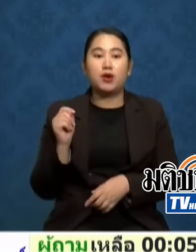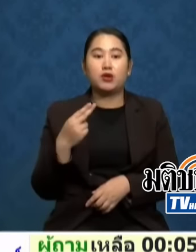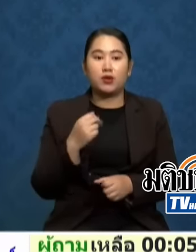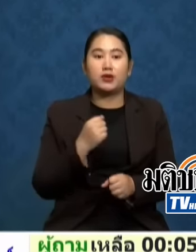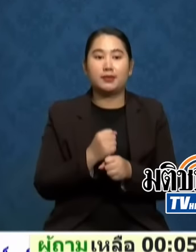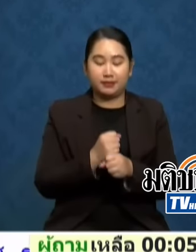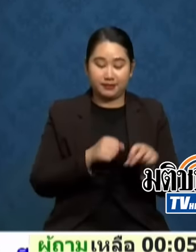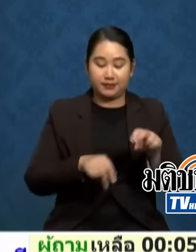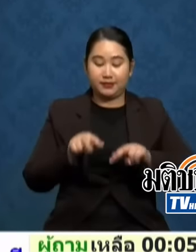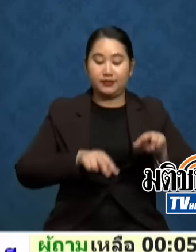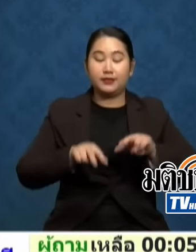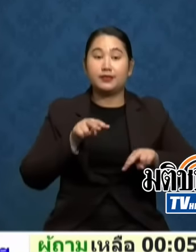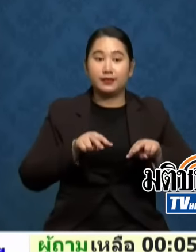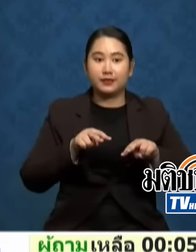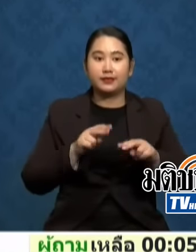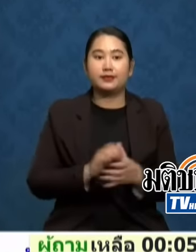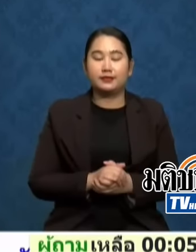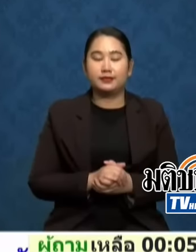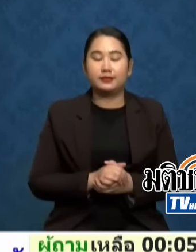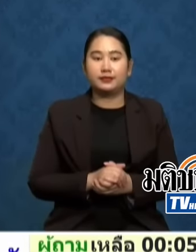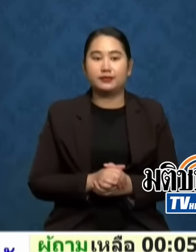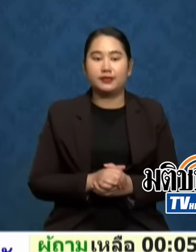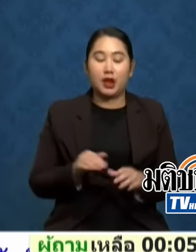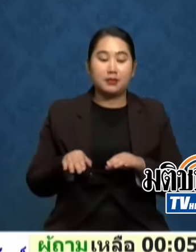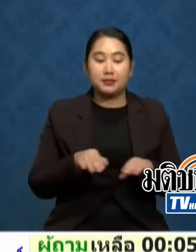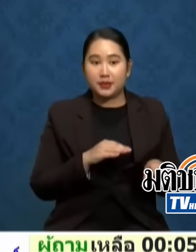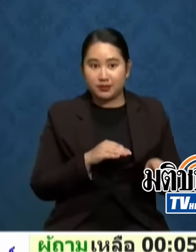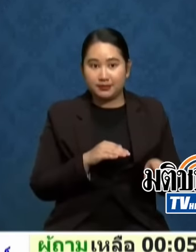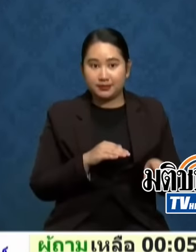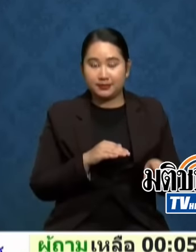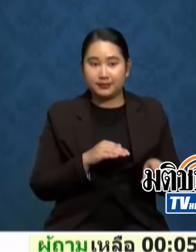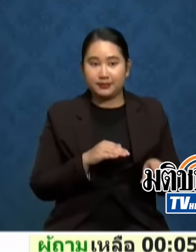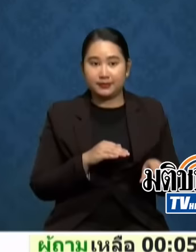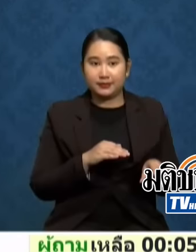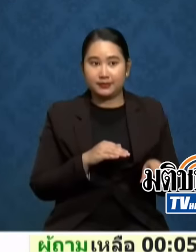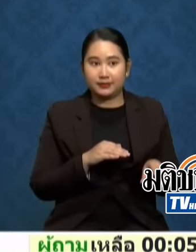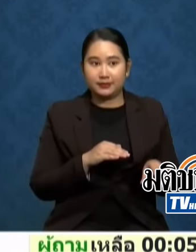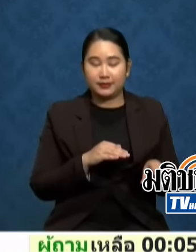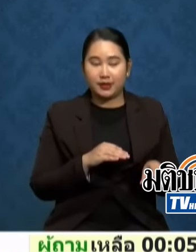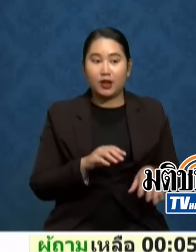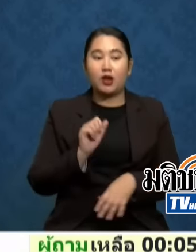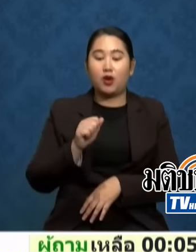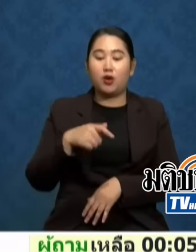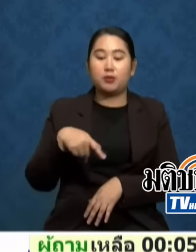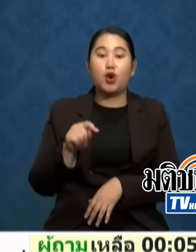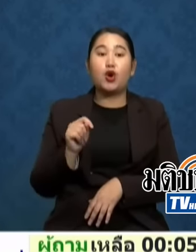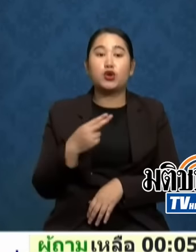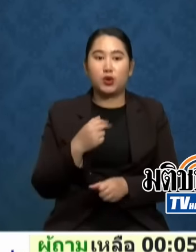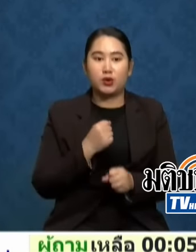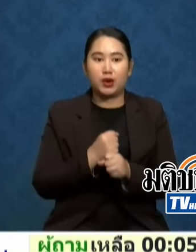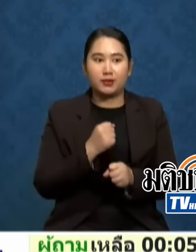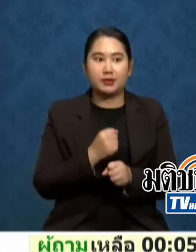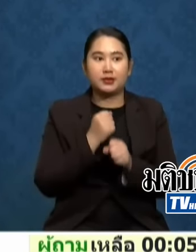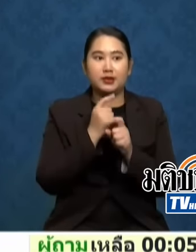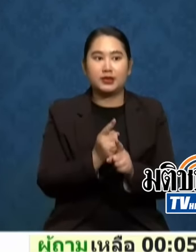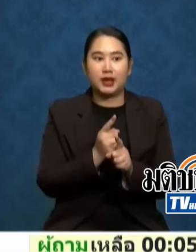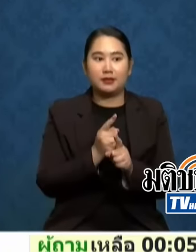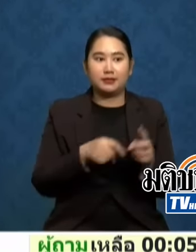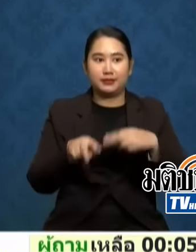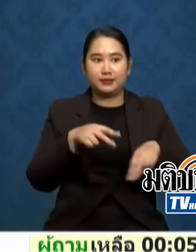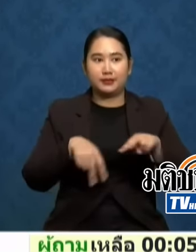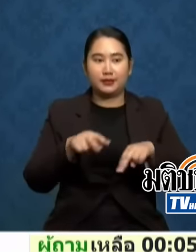ในเบื้องต้นก่อนนะครับว่ามีการเตรียมความพร้อมนะครับให้องค์กรปกครองท้องถิ่นเนี่ยดำเนินการตามติดต